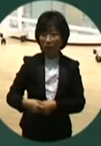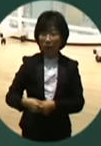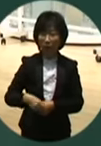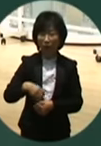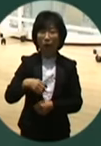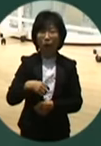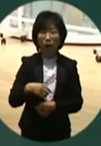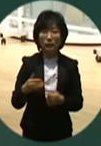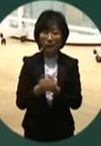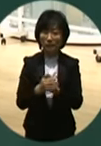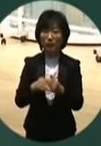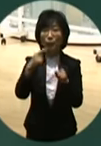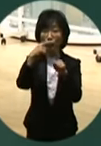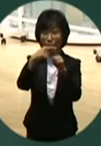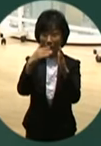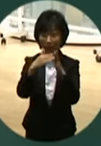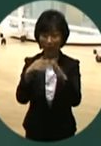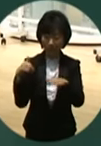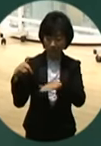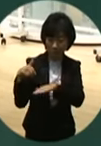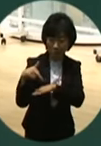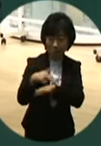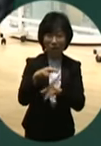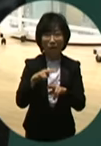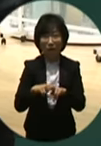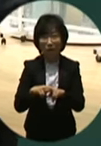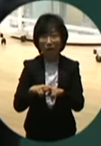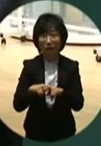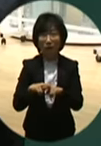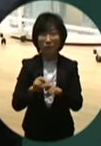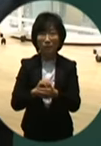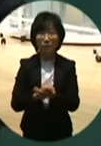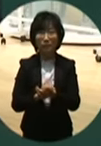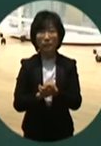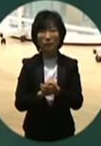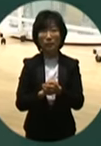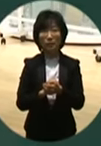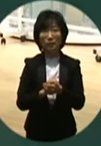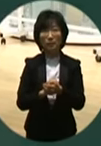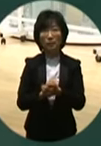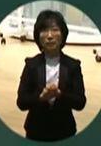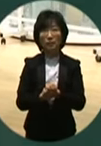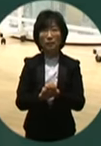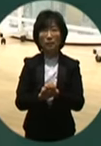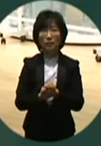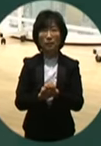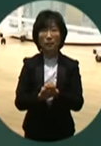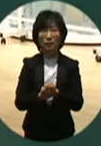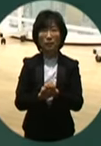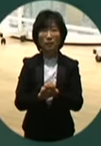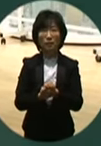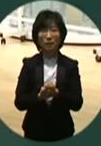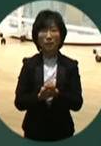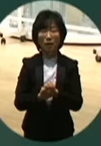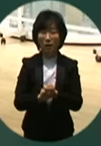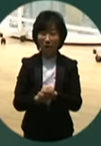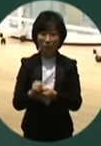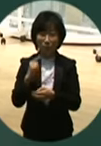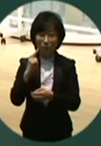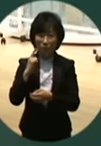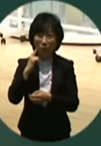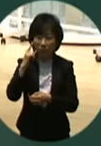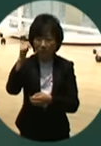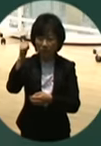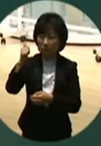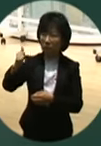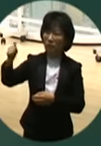거요. And then finally she came in. 목사님 설교 못 하기를 부산에서 소문 났거든요. 그 설교도 없고 한 시간 동안 계속 울은 거예요. Our